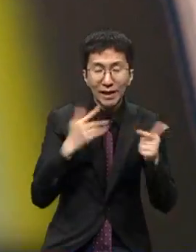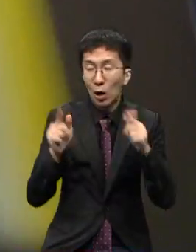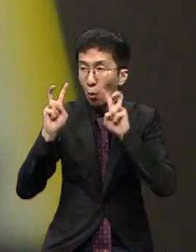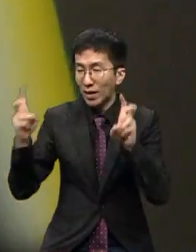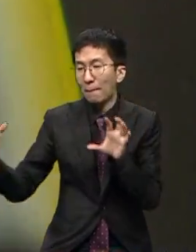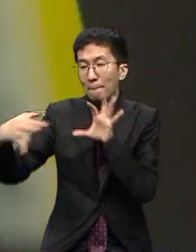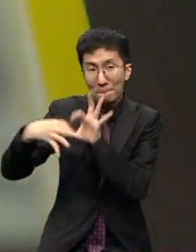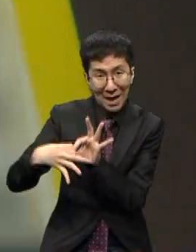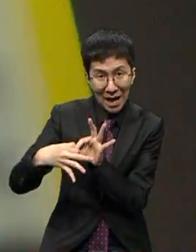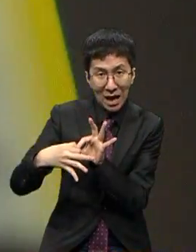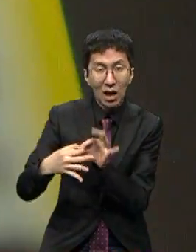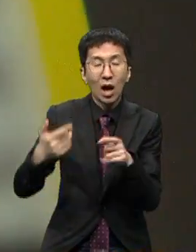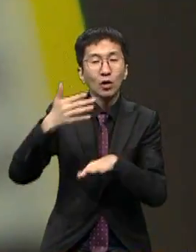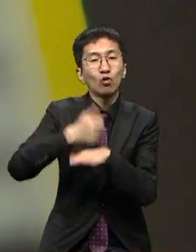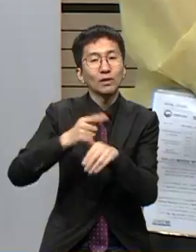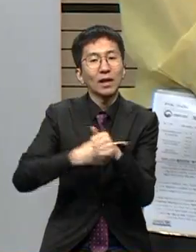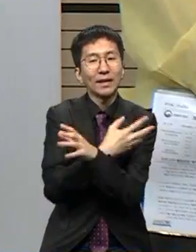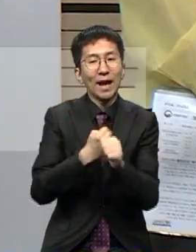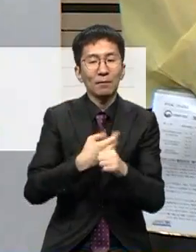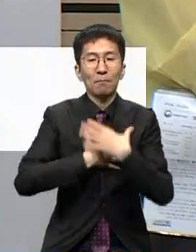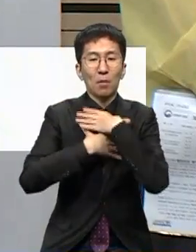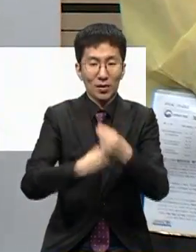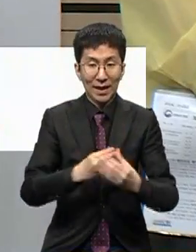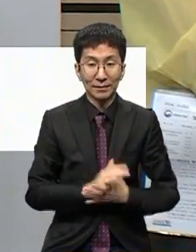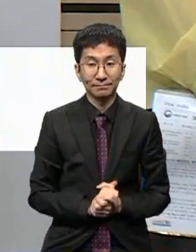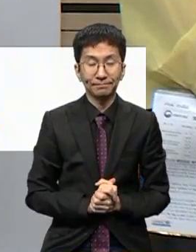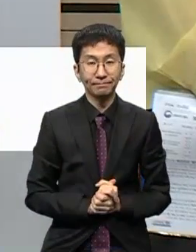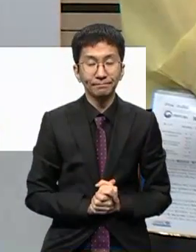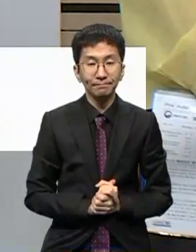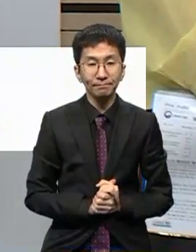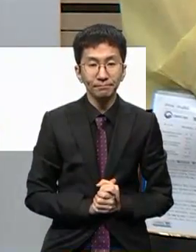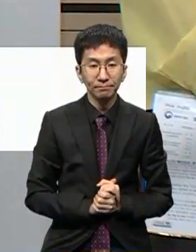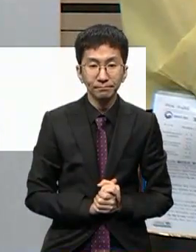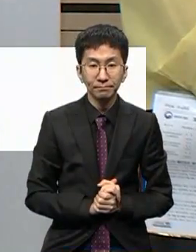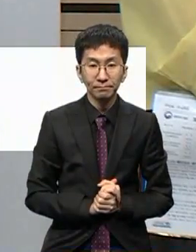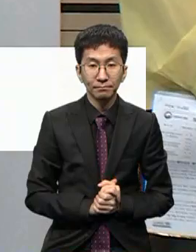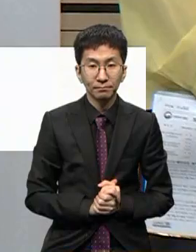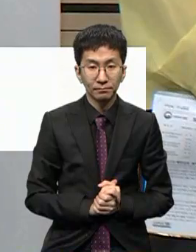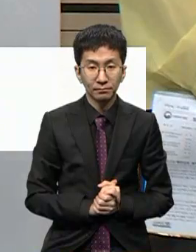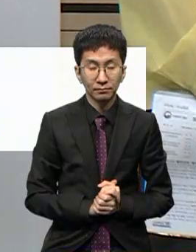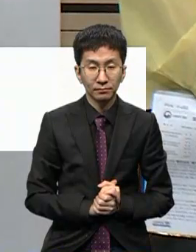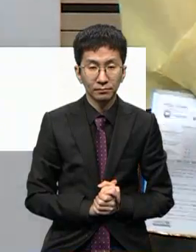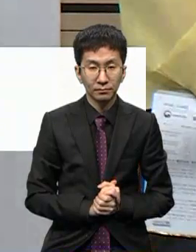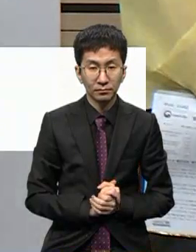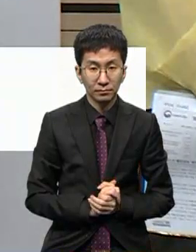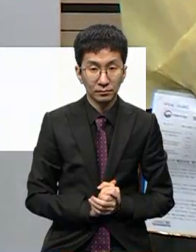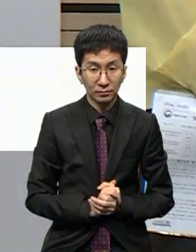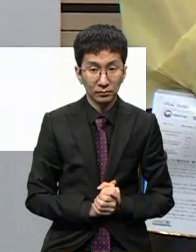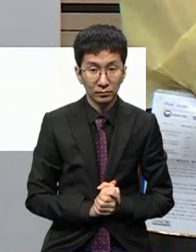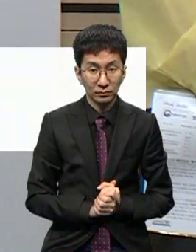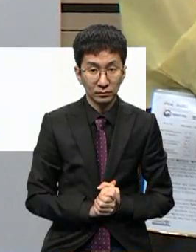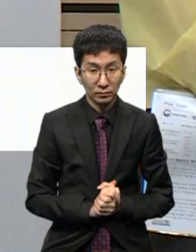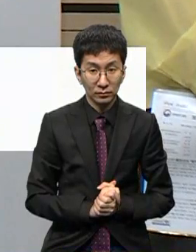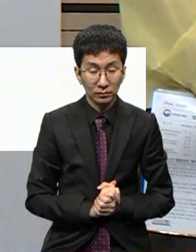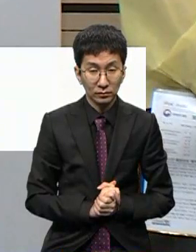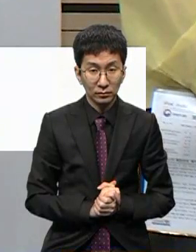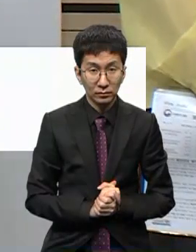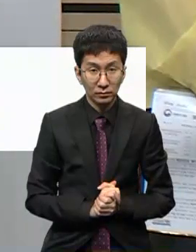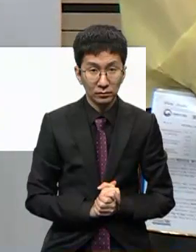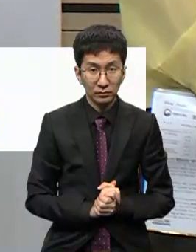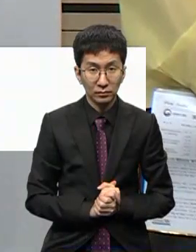빨라지는 겁니다 네이버 카카오 패스 등 간편 인증을 이용하실수 있는 적어도 하루 정 앵